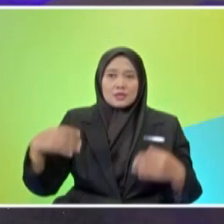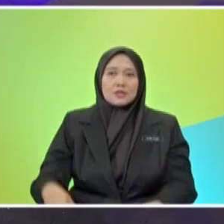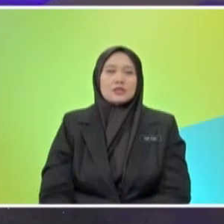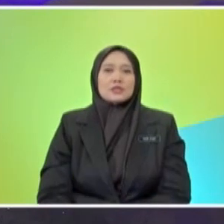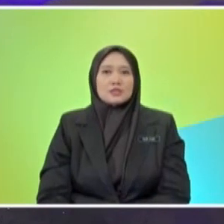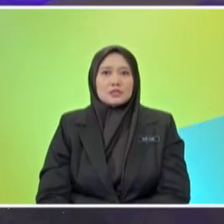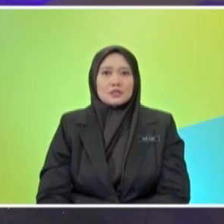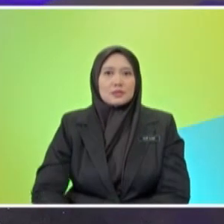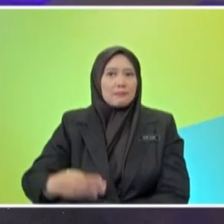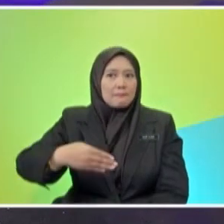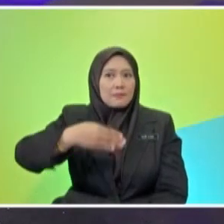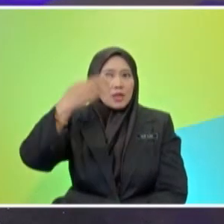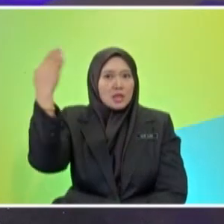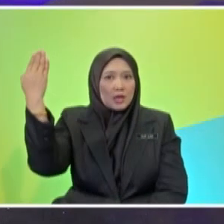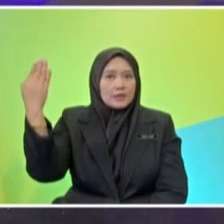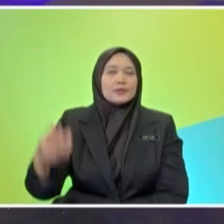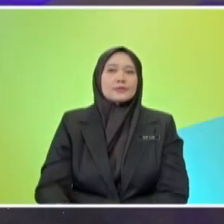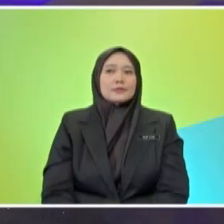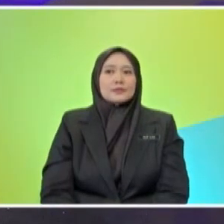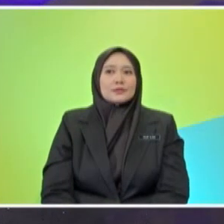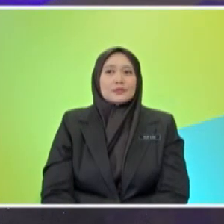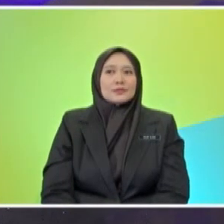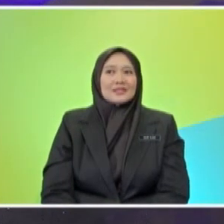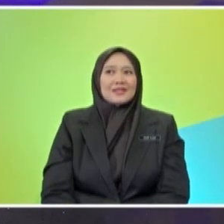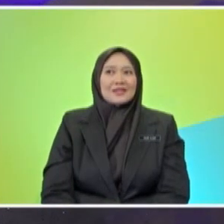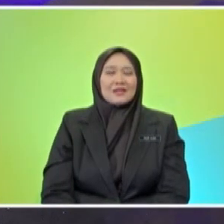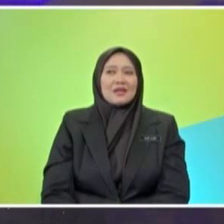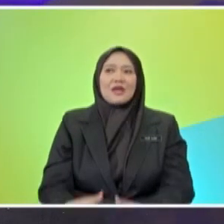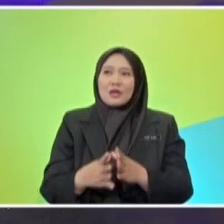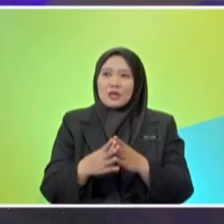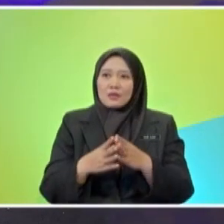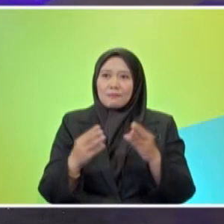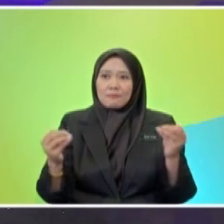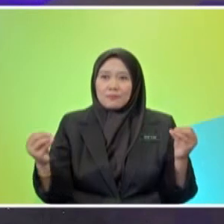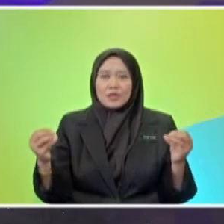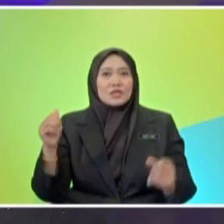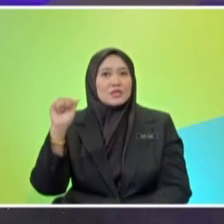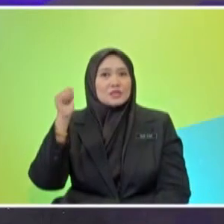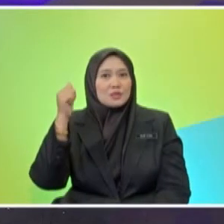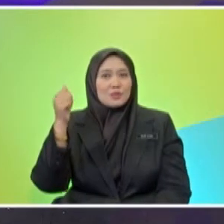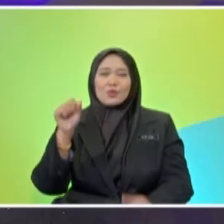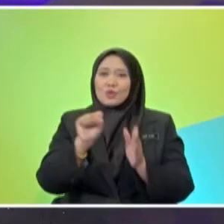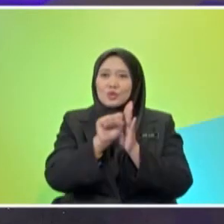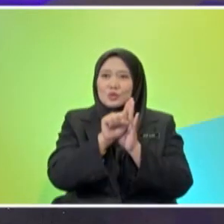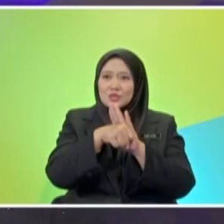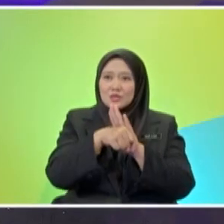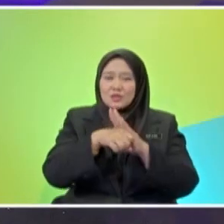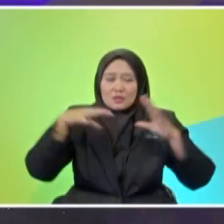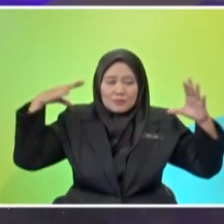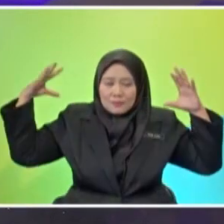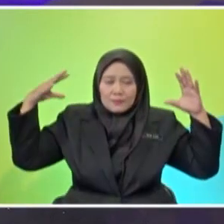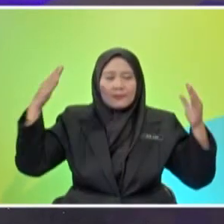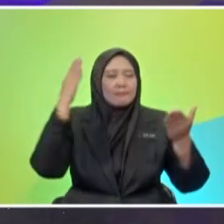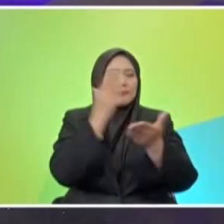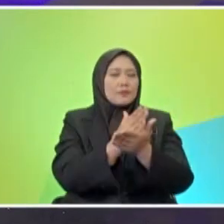6, 7, 8. Okey. Okey, lampu merah. Okey, buzzer berhenti berbunyi,